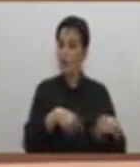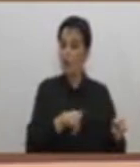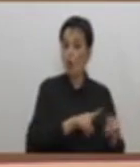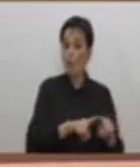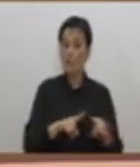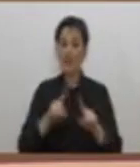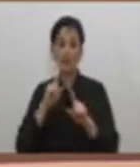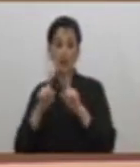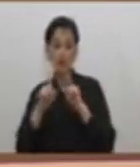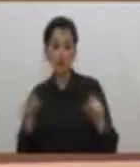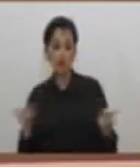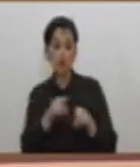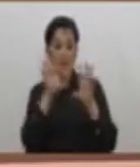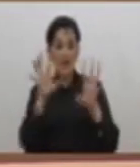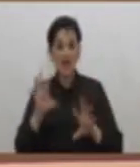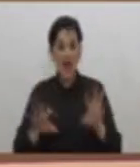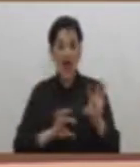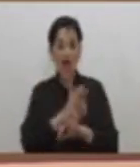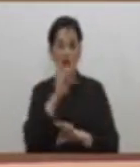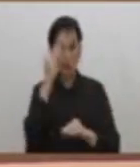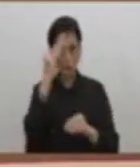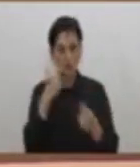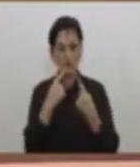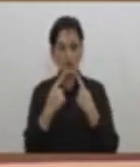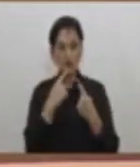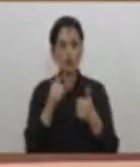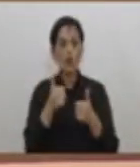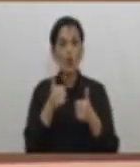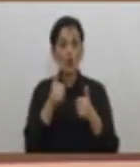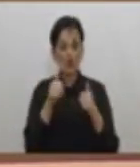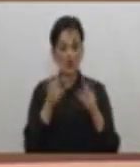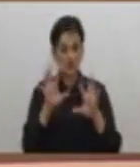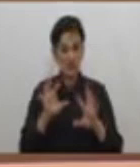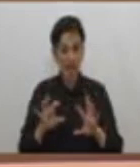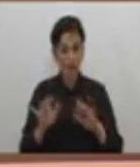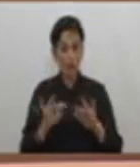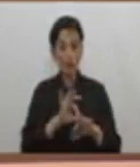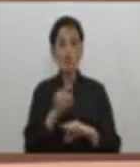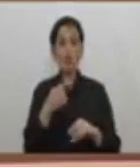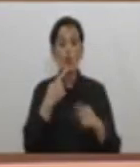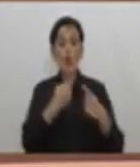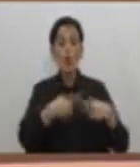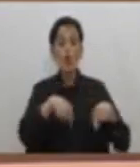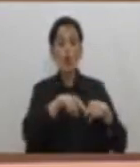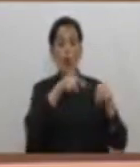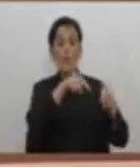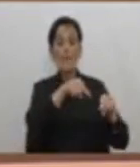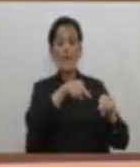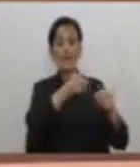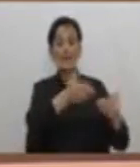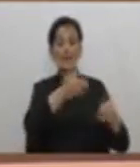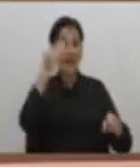სხდომაზე კანონპროექტზე მსჯელობა, როგორც უნდა ტარდებოდეს საკანონმდებლო პროცესი. Ამას ქვია კომიტეტზე ნამსჯელის